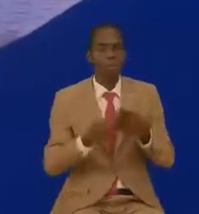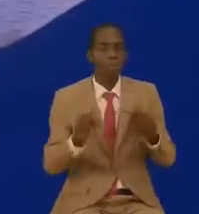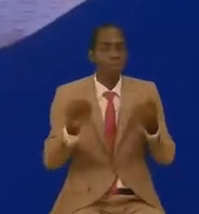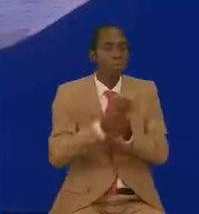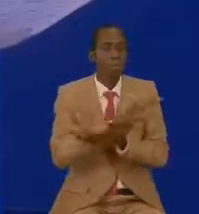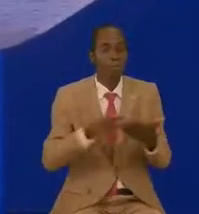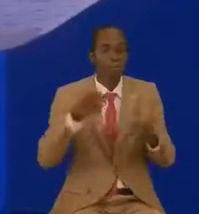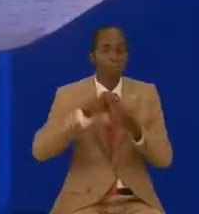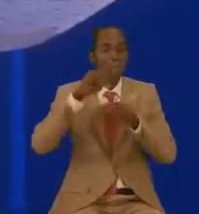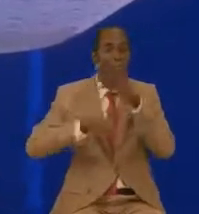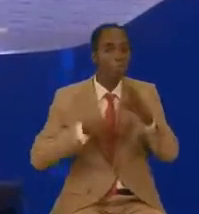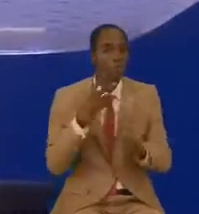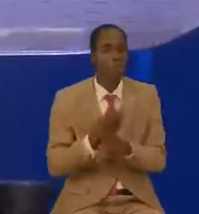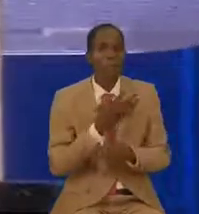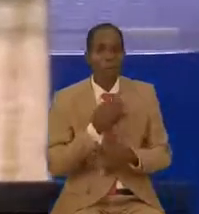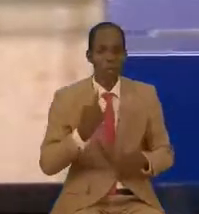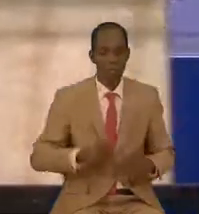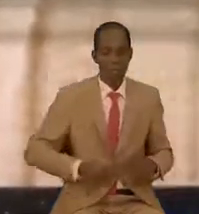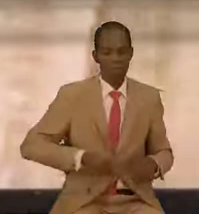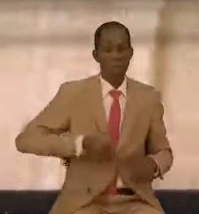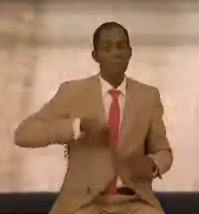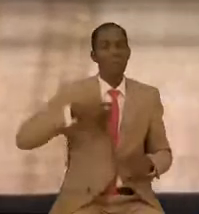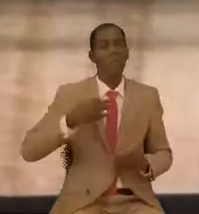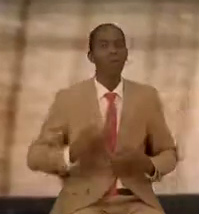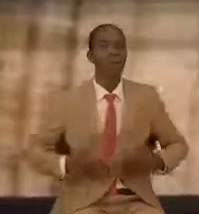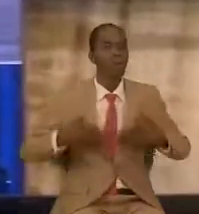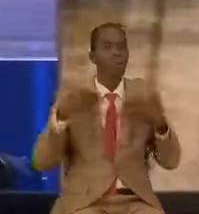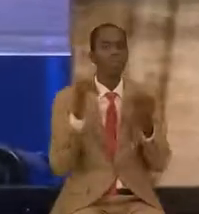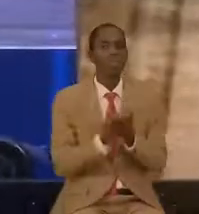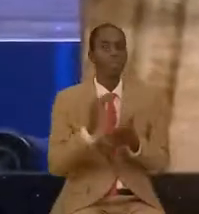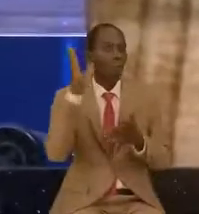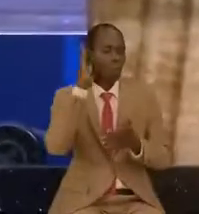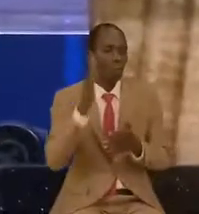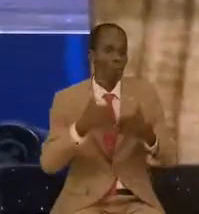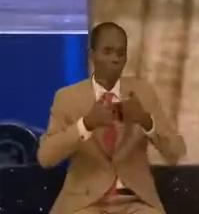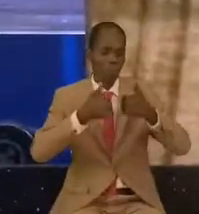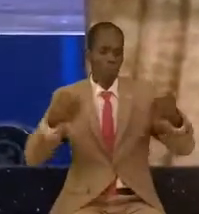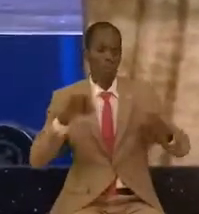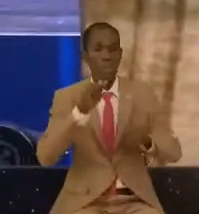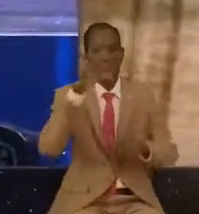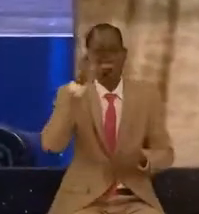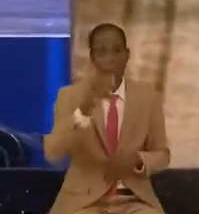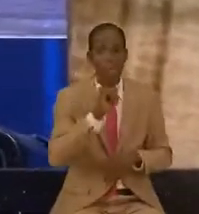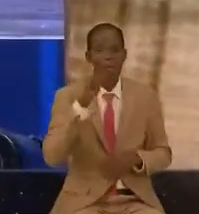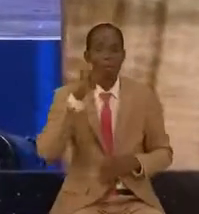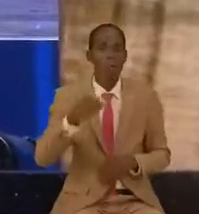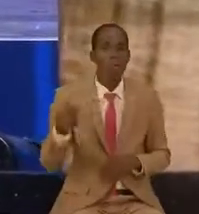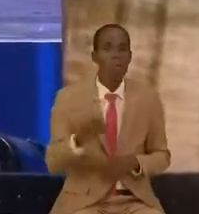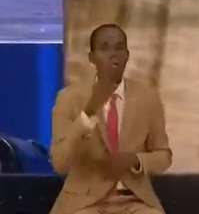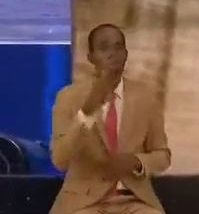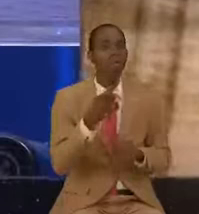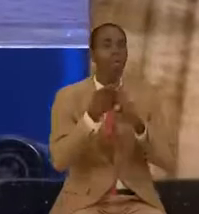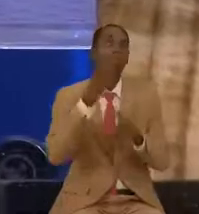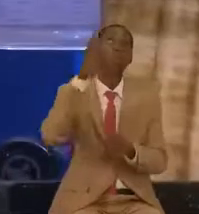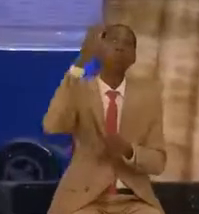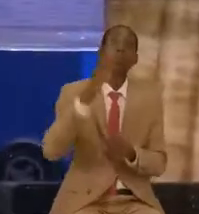la destruction dans le monde, l'orgueil de la vie, qui va séparer l'homme ou la